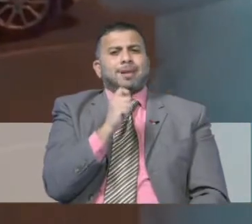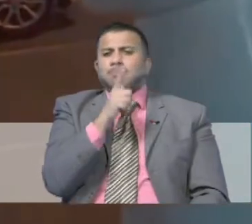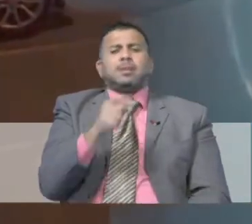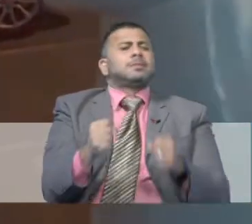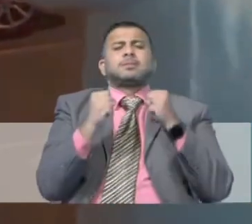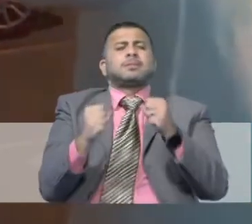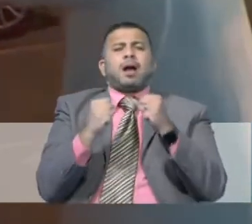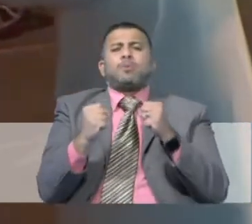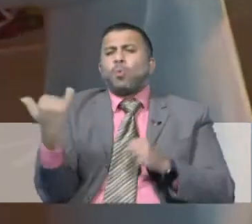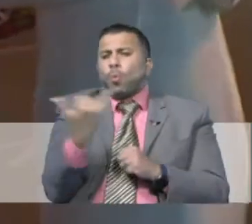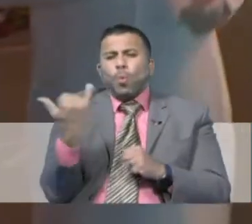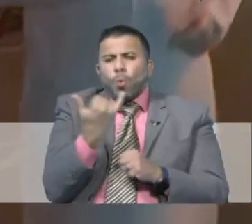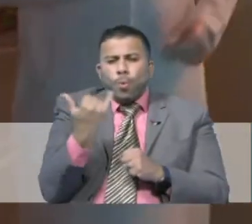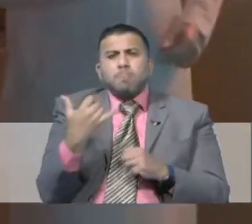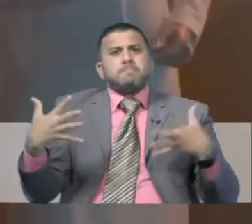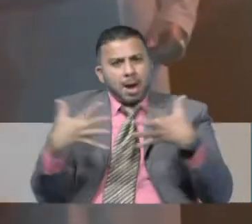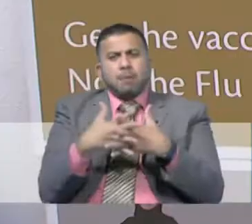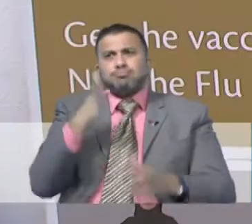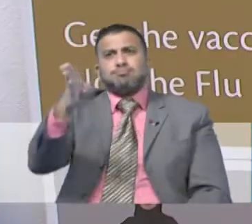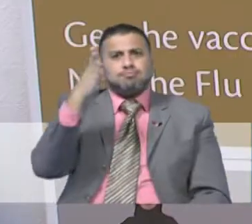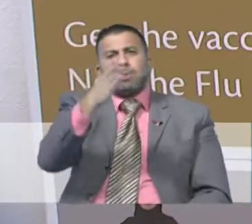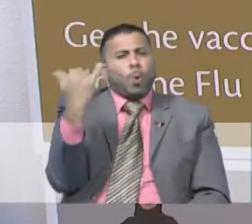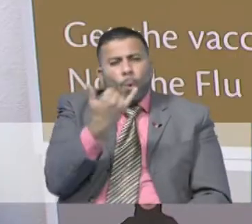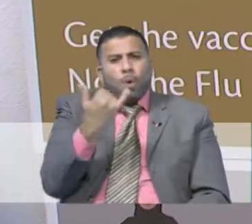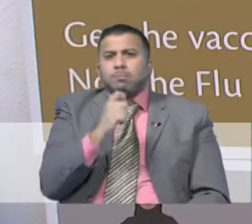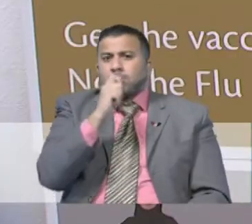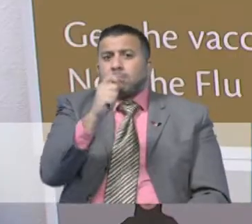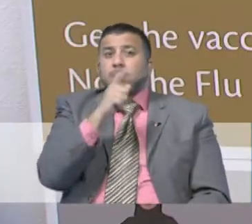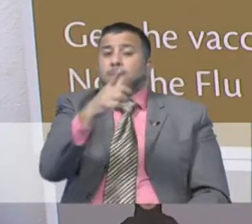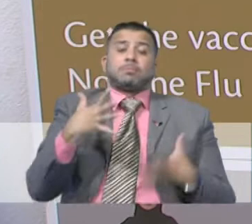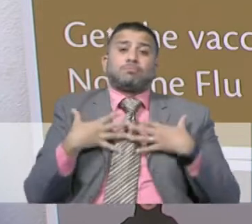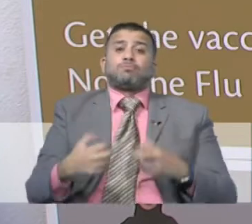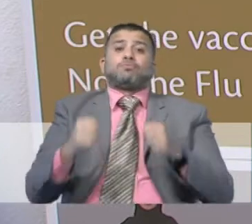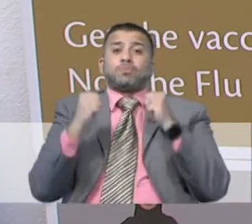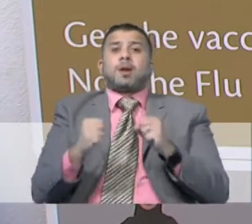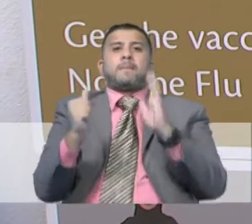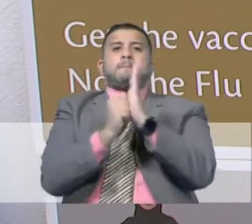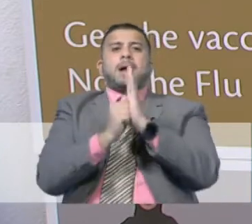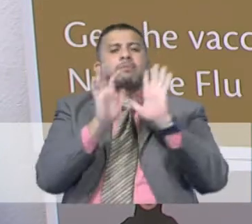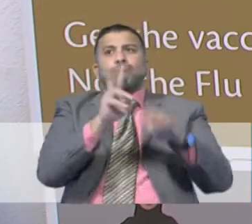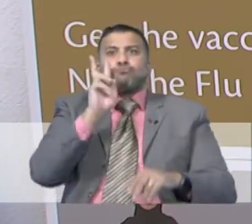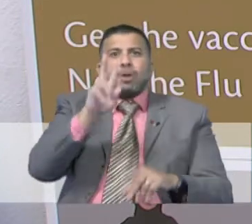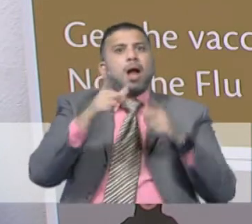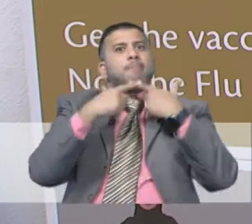أصعب الظروف كانوا معكم لتبقوا سالمين في منازلكم.